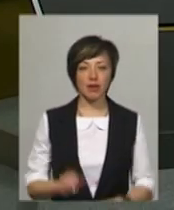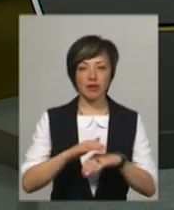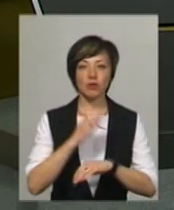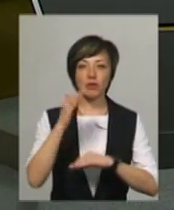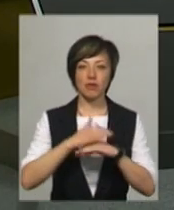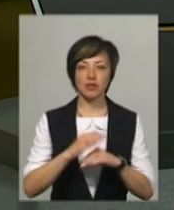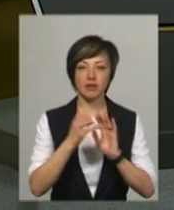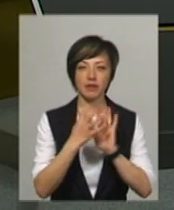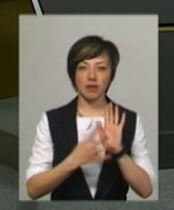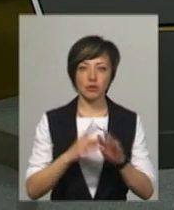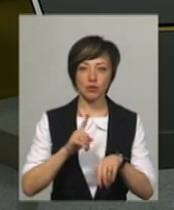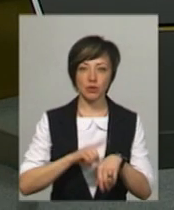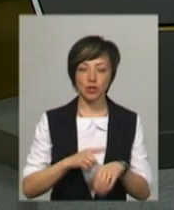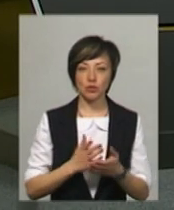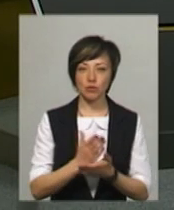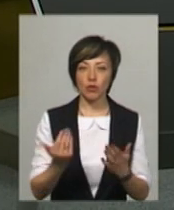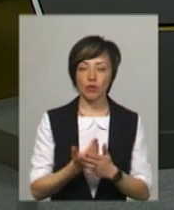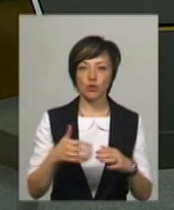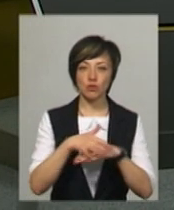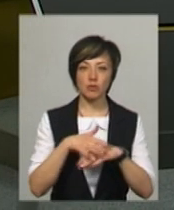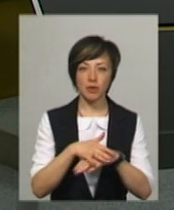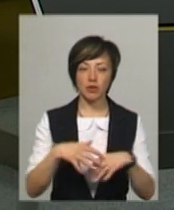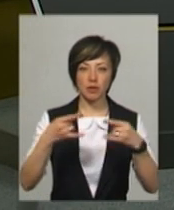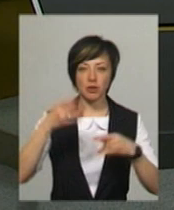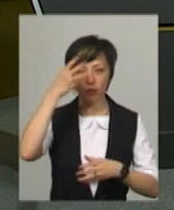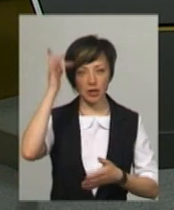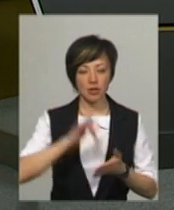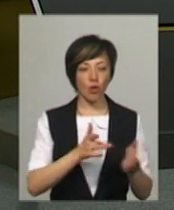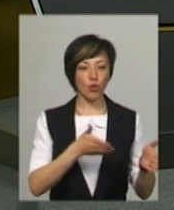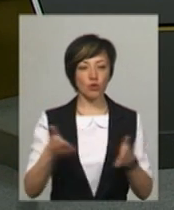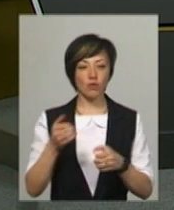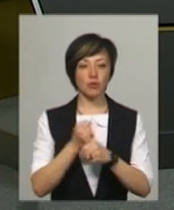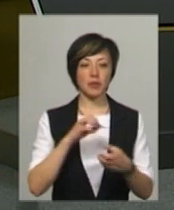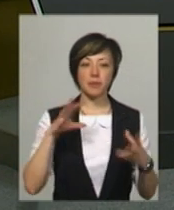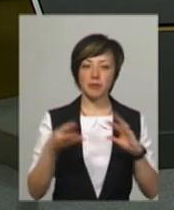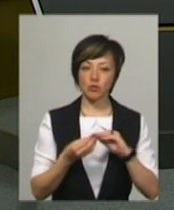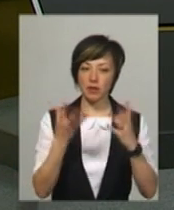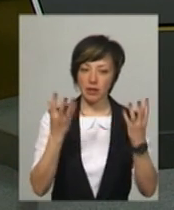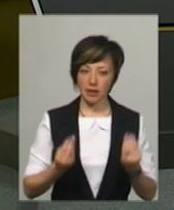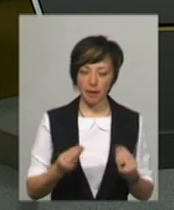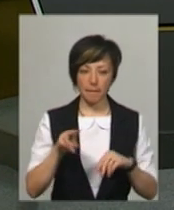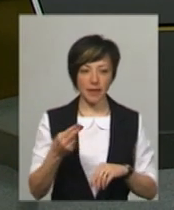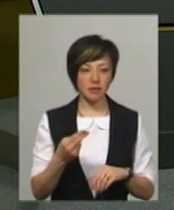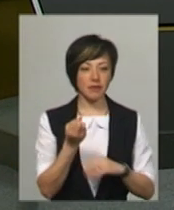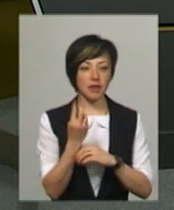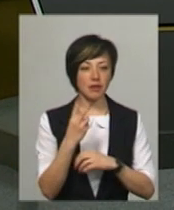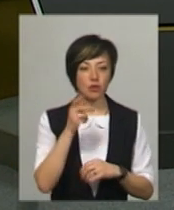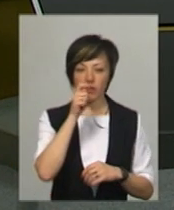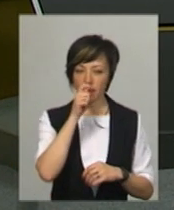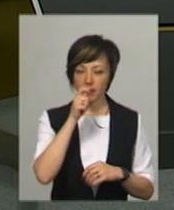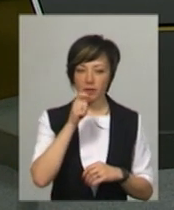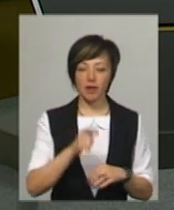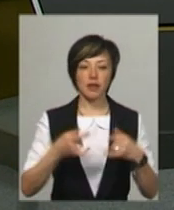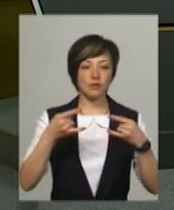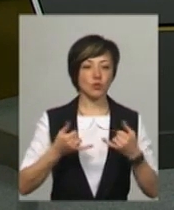Доброго вечора, 19-та година. Служба новин Суспільного мовника «Поділля-Центр» готова підбити інформаційний підсумок п'ятниці 12 квітня.